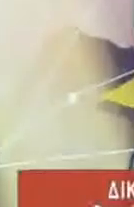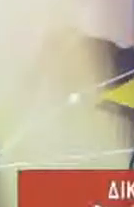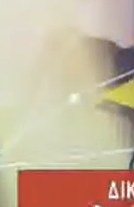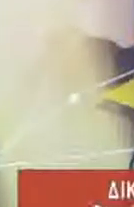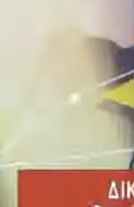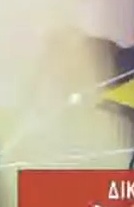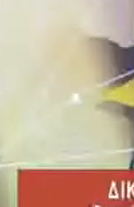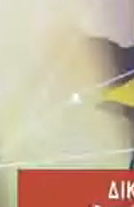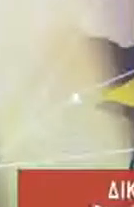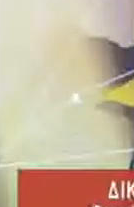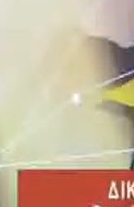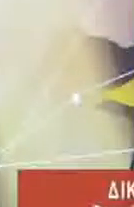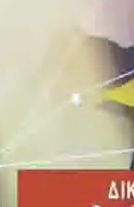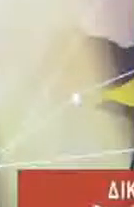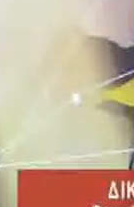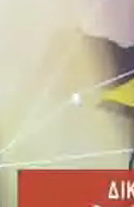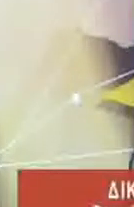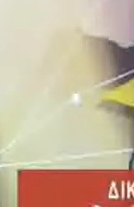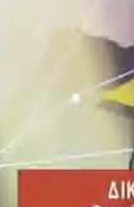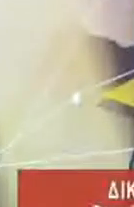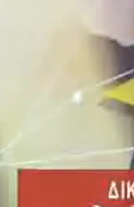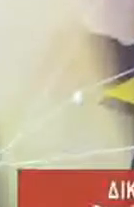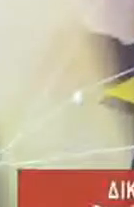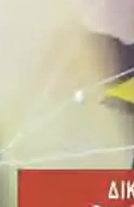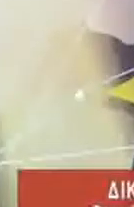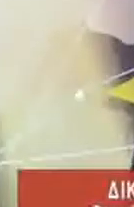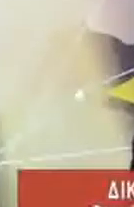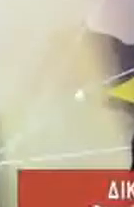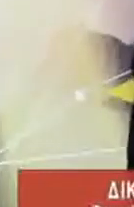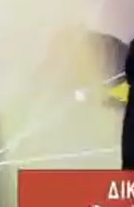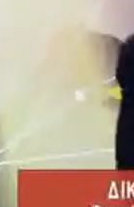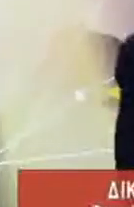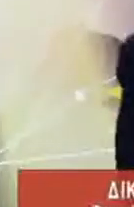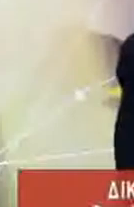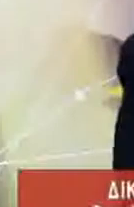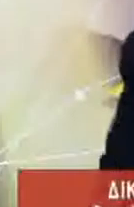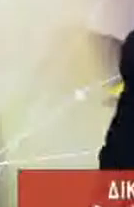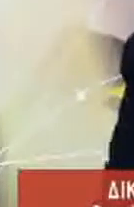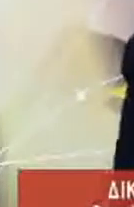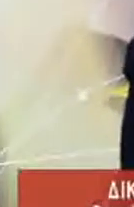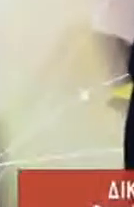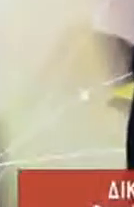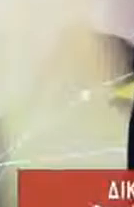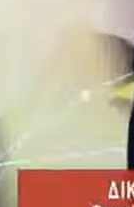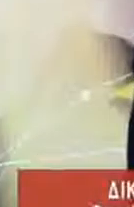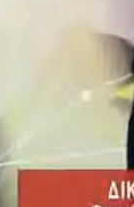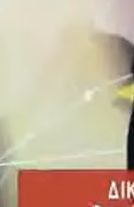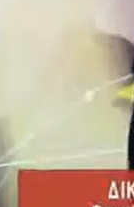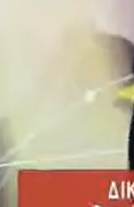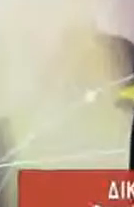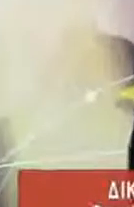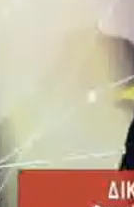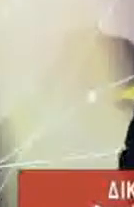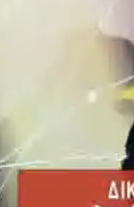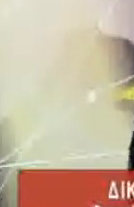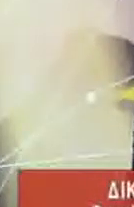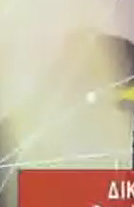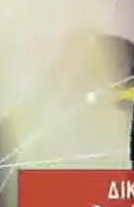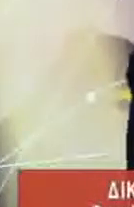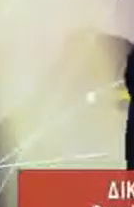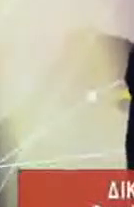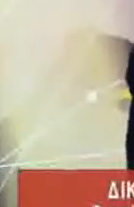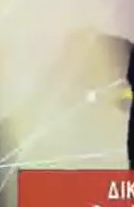μπορούν. Να ανοίξουν ένα λάπτοπ δηλαδή μπροστά σε έναν υπάλληλο και να συνδεθούν οι κοφοί οι ίδιοι με το λάπτοπ. Με το λάπτοπ